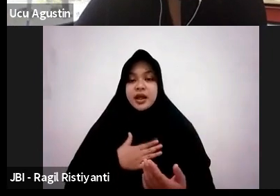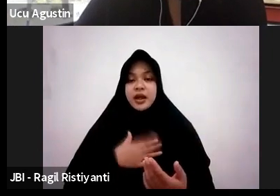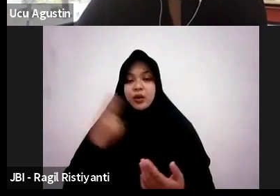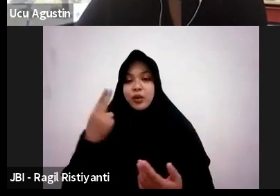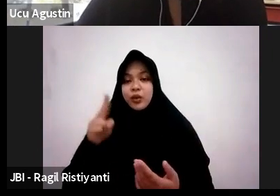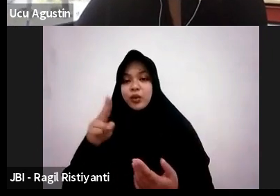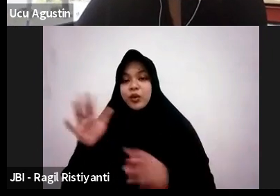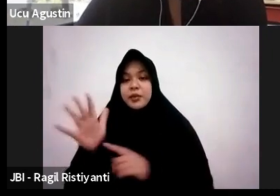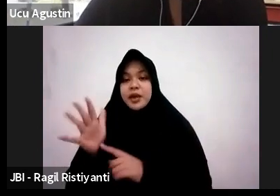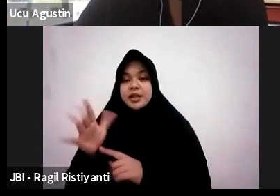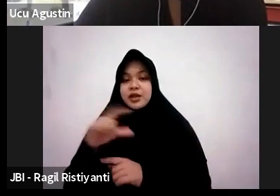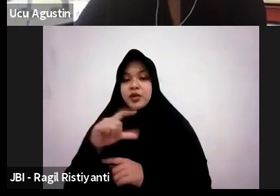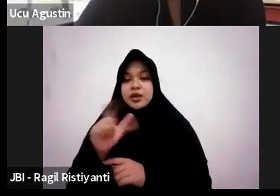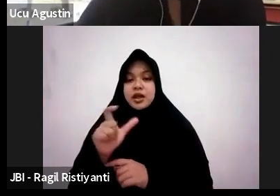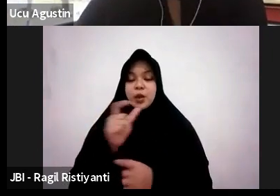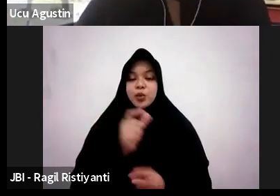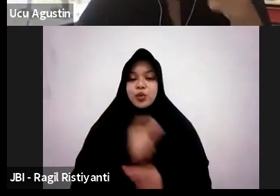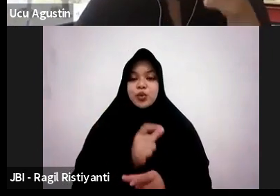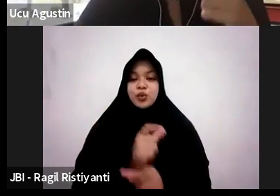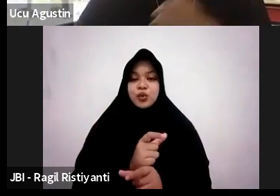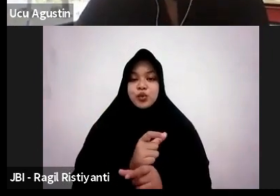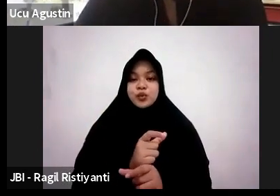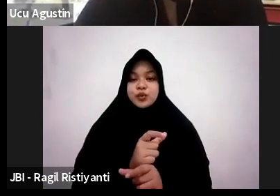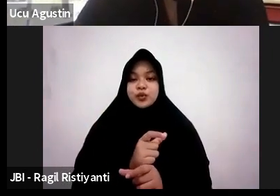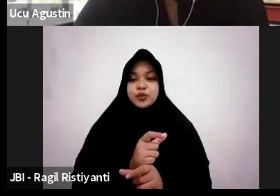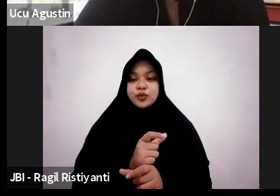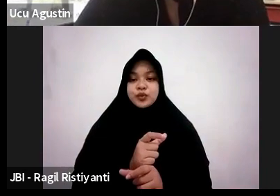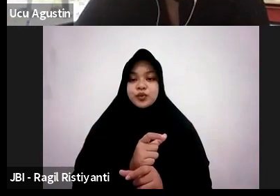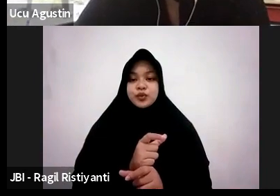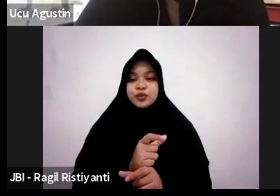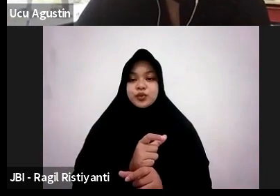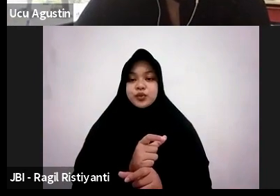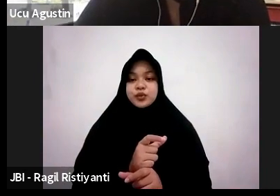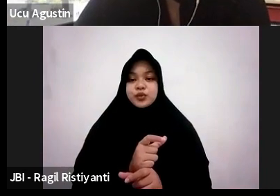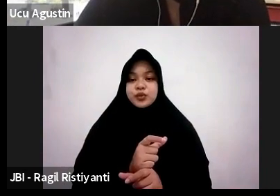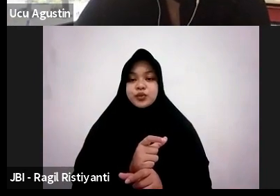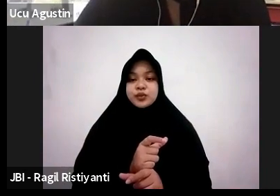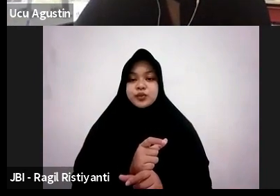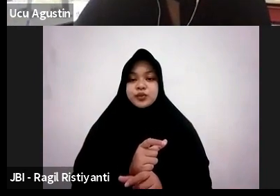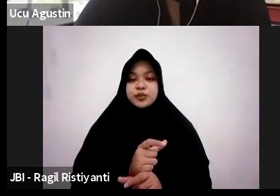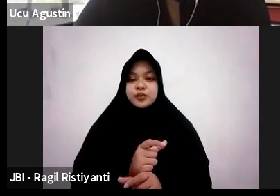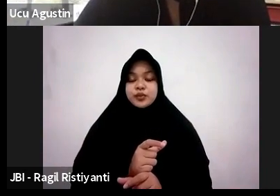macho atau calon-calon guru guru-guru implus in the Hai